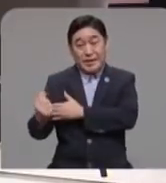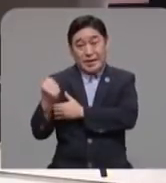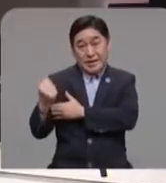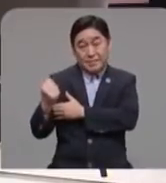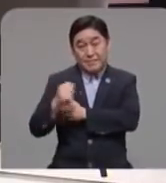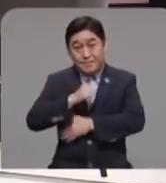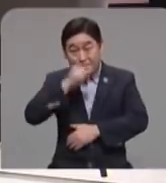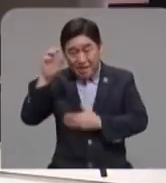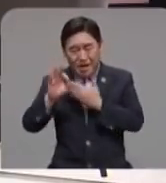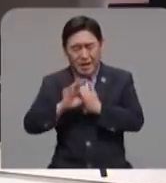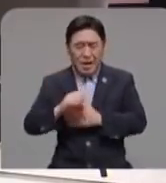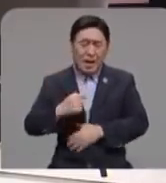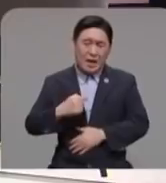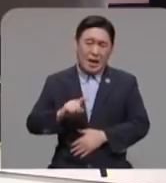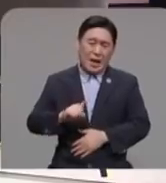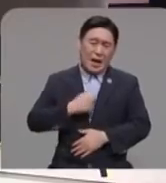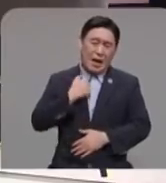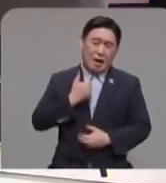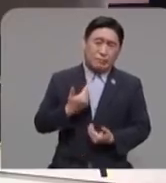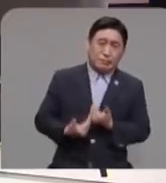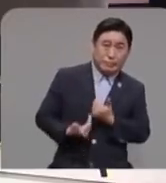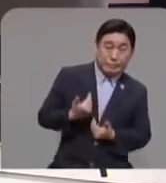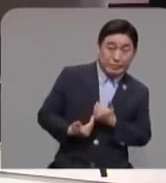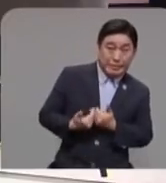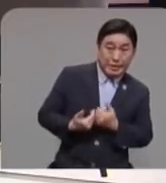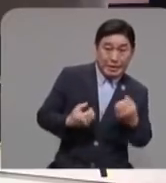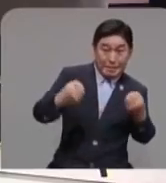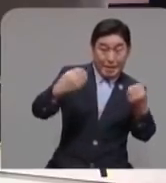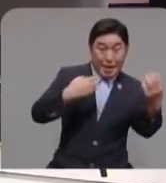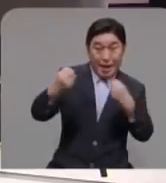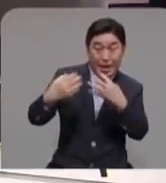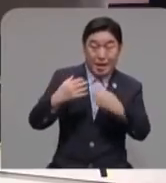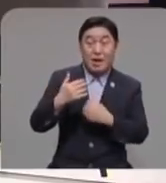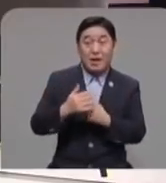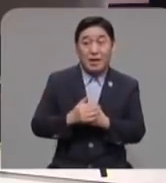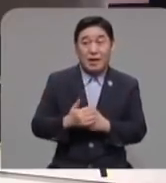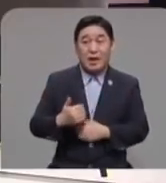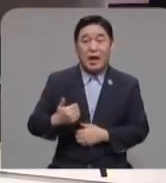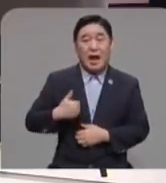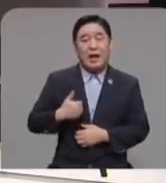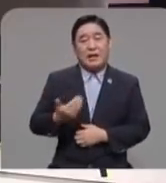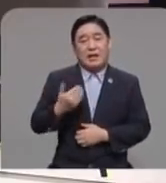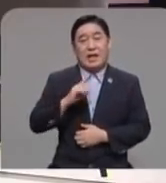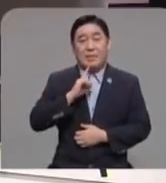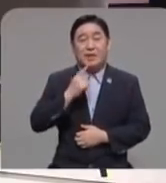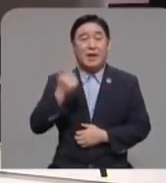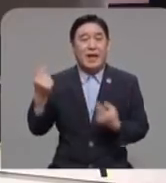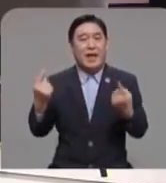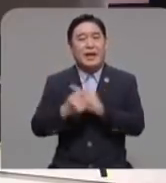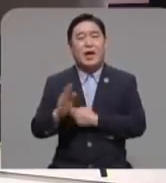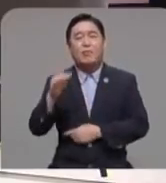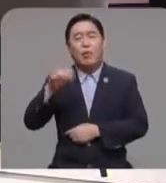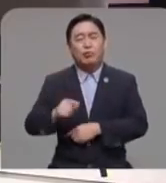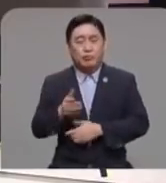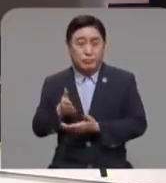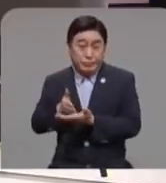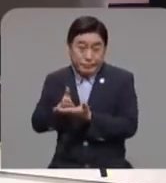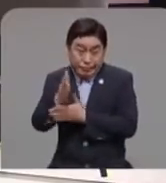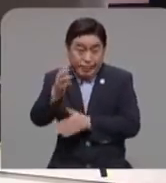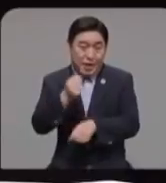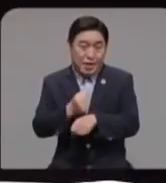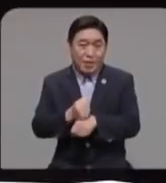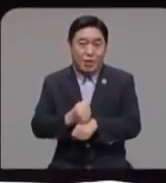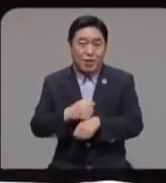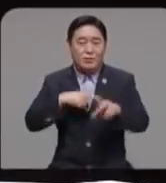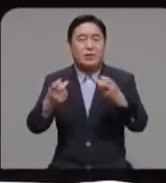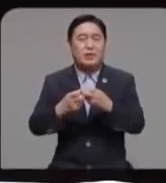껄끄럽고 두렵다라고 이야기를 하는 겁니다. 그게 아까 제가 그만큼 말했던 개혁 보수의 길을 걸어왔고 정책적으로 그